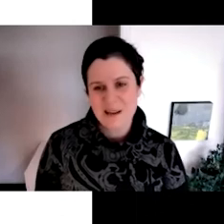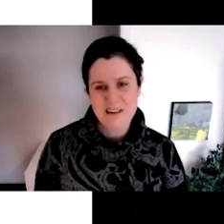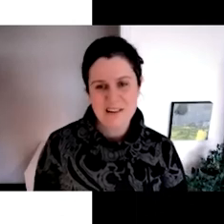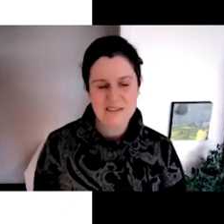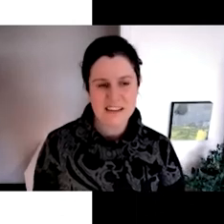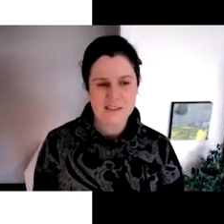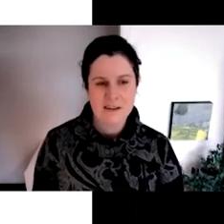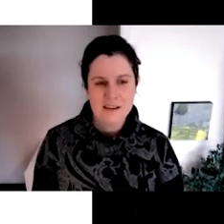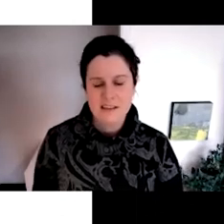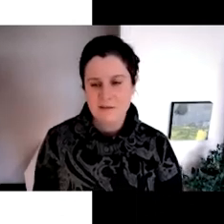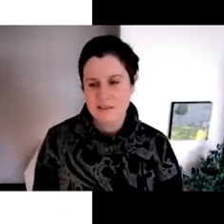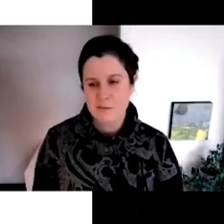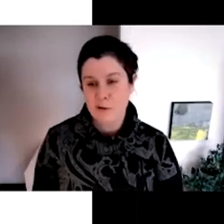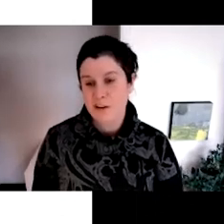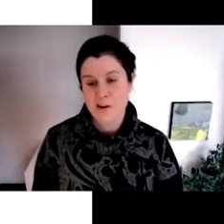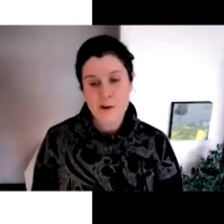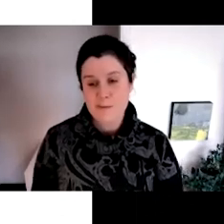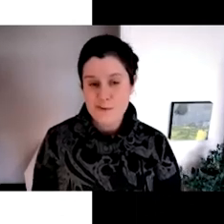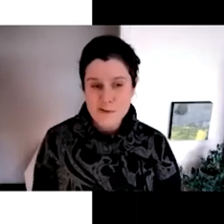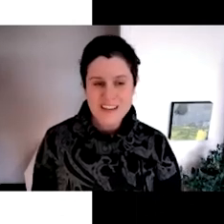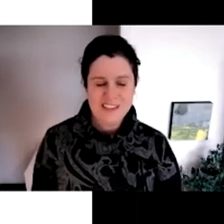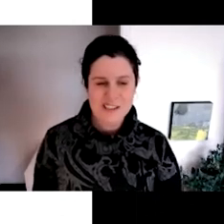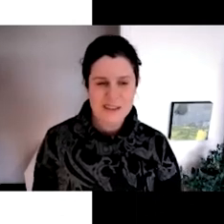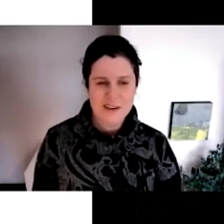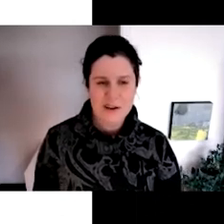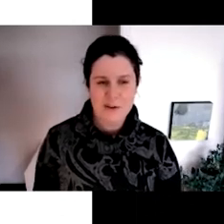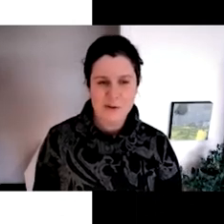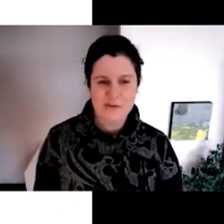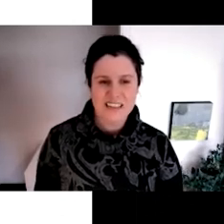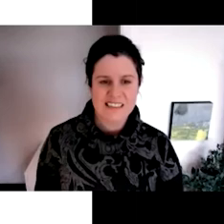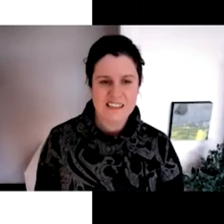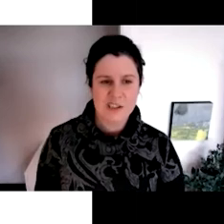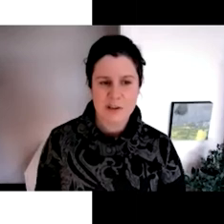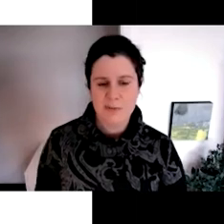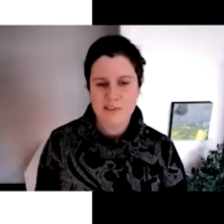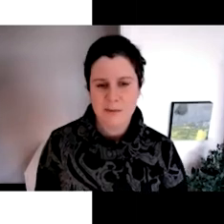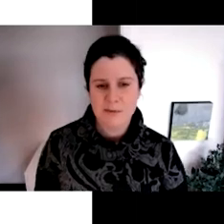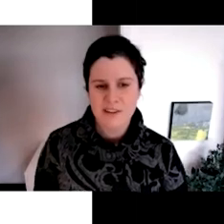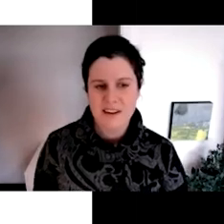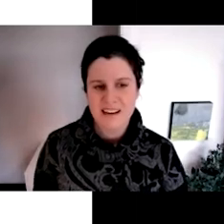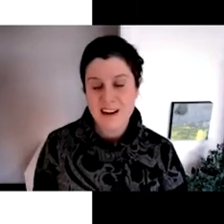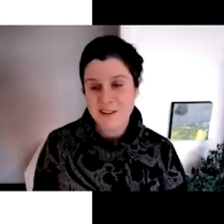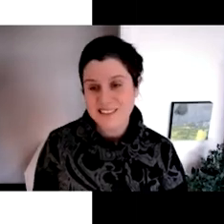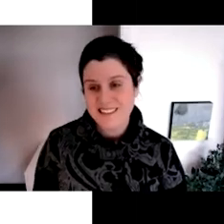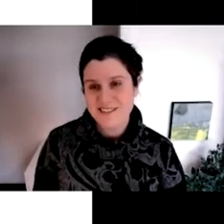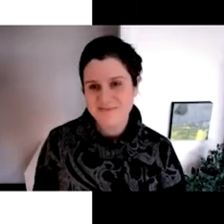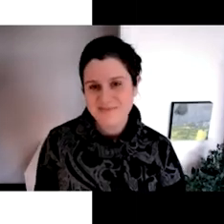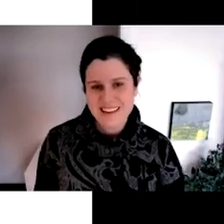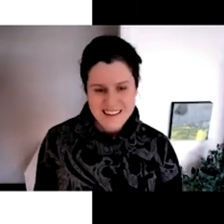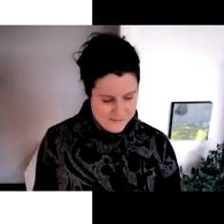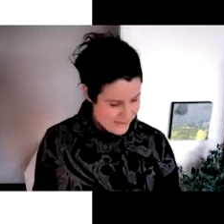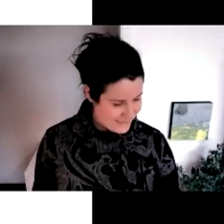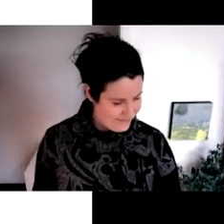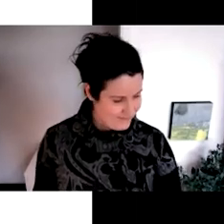sociétés de mille et une façons et c'est pour ça que comme vous je souhaite que nos universités soient de plus en plus inclusives